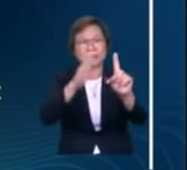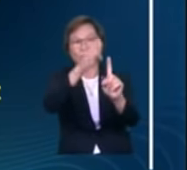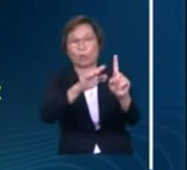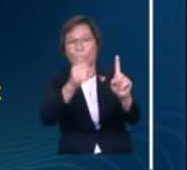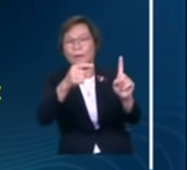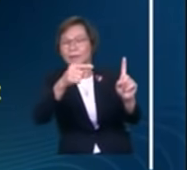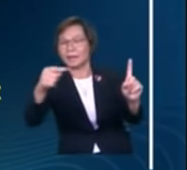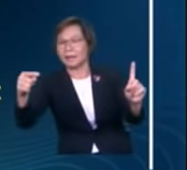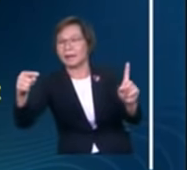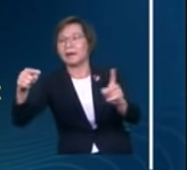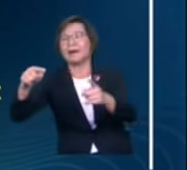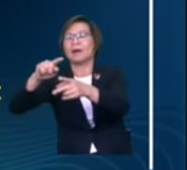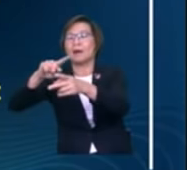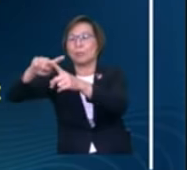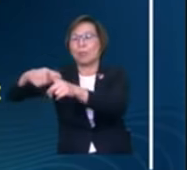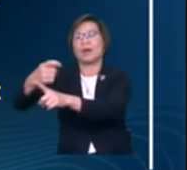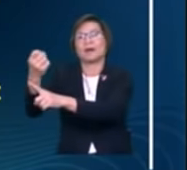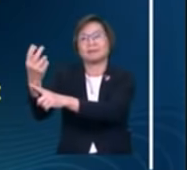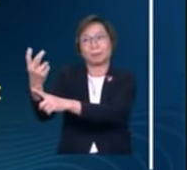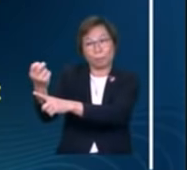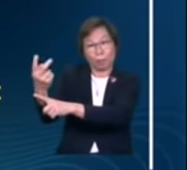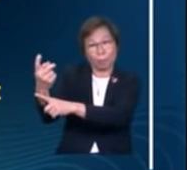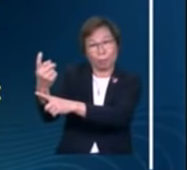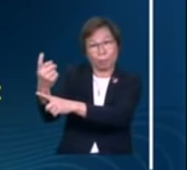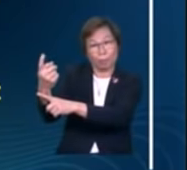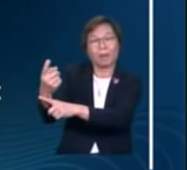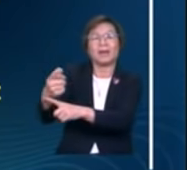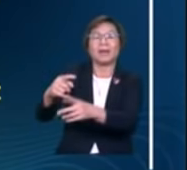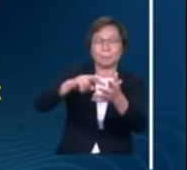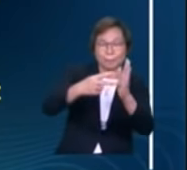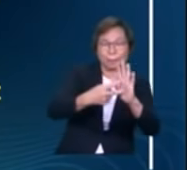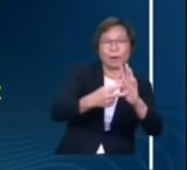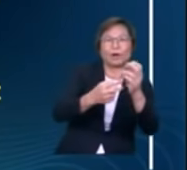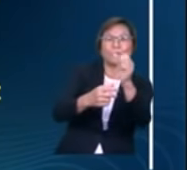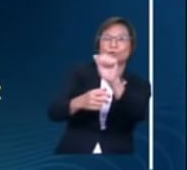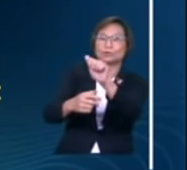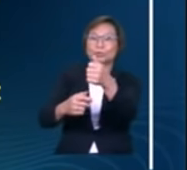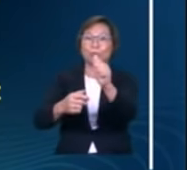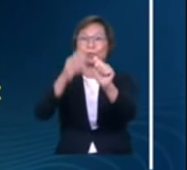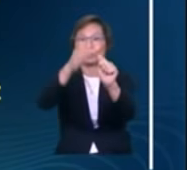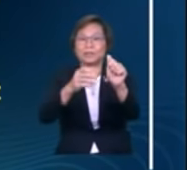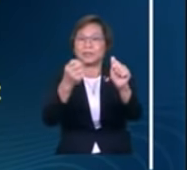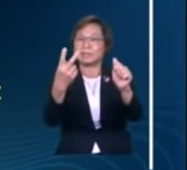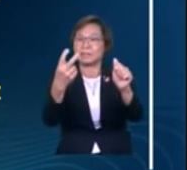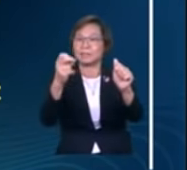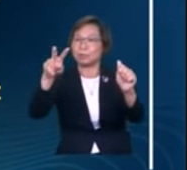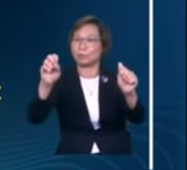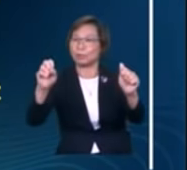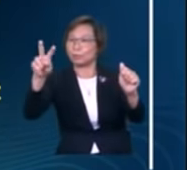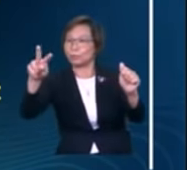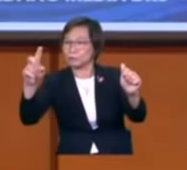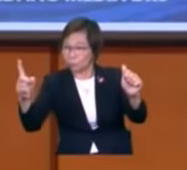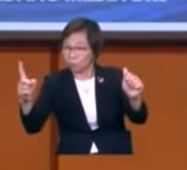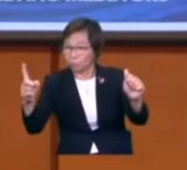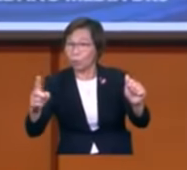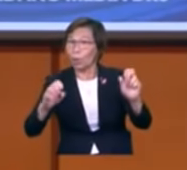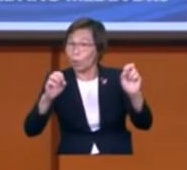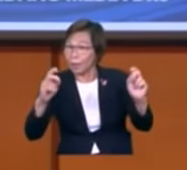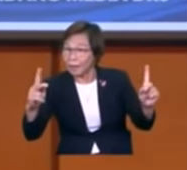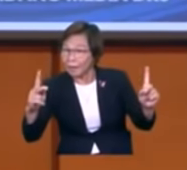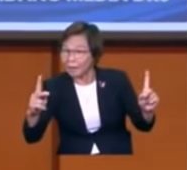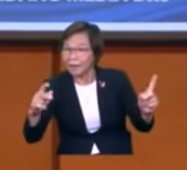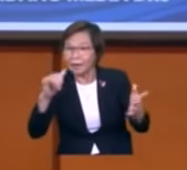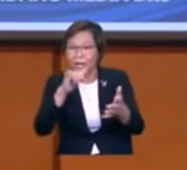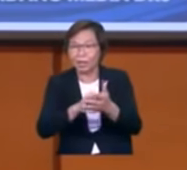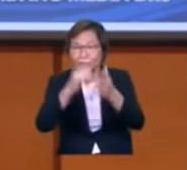akhir tahun ini ataupun pada to 10 Des 20 21 oke